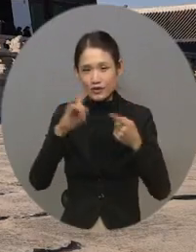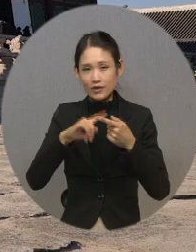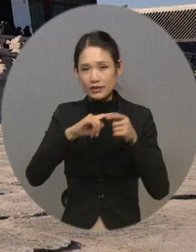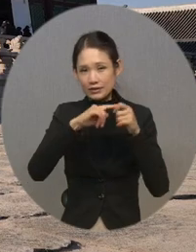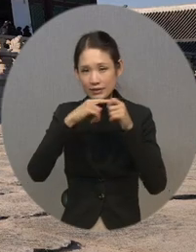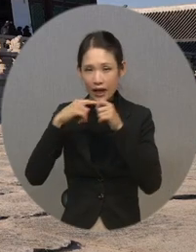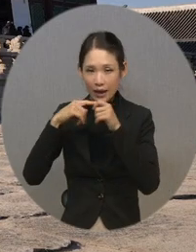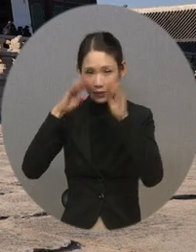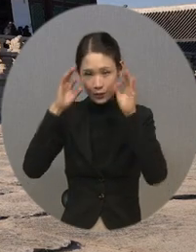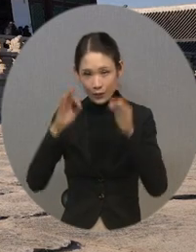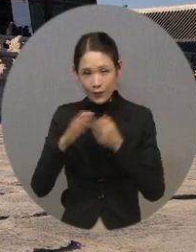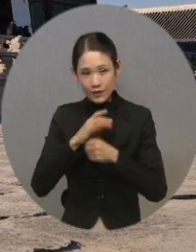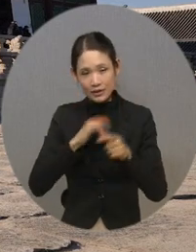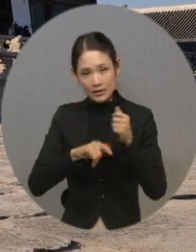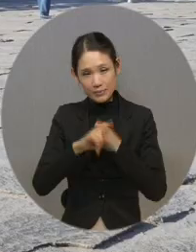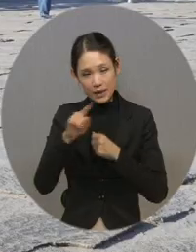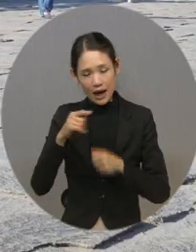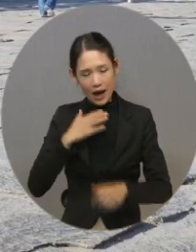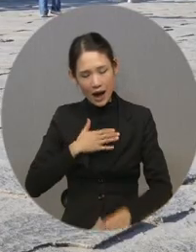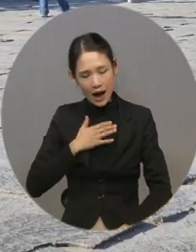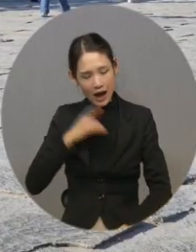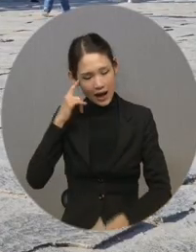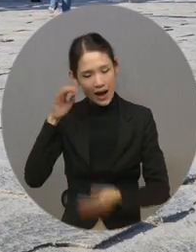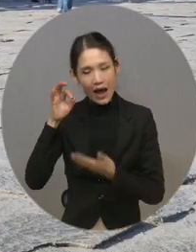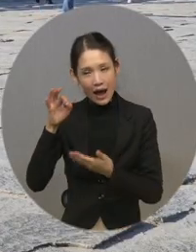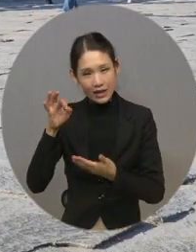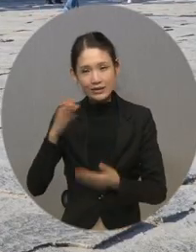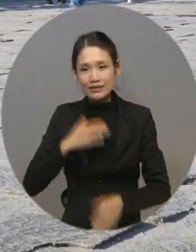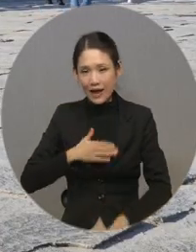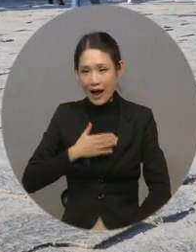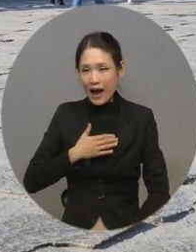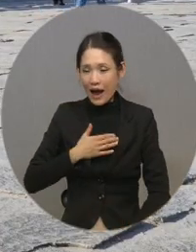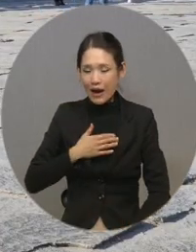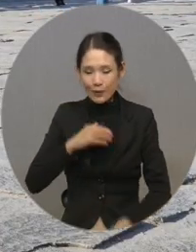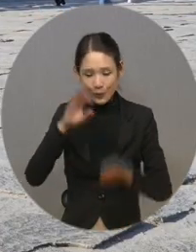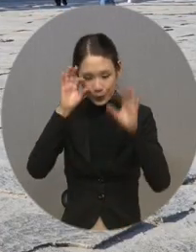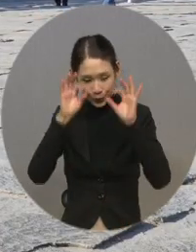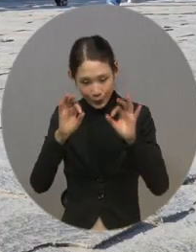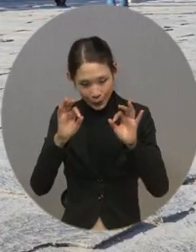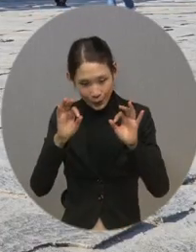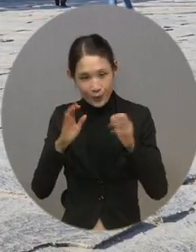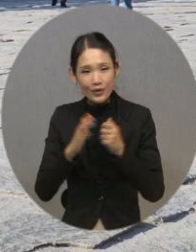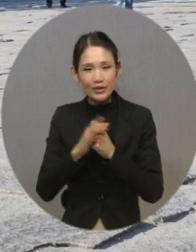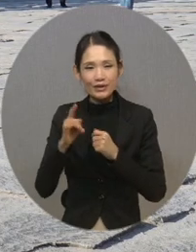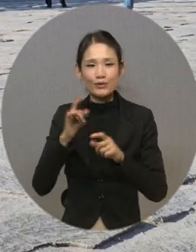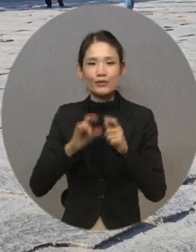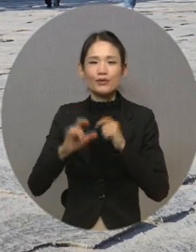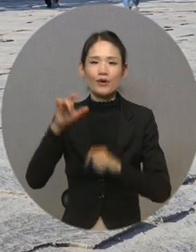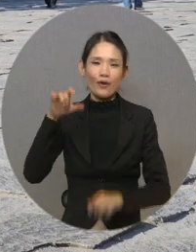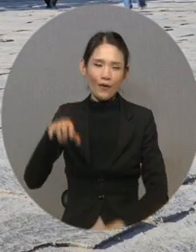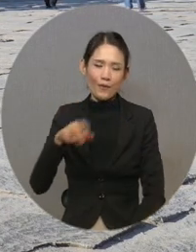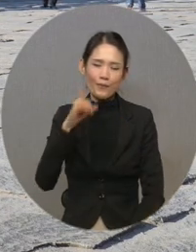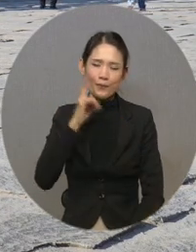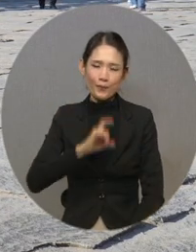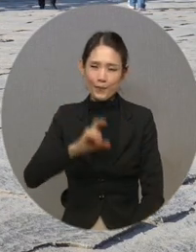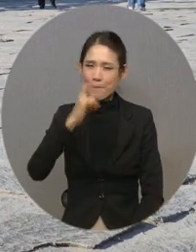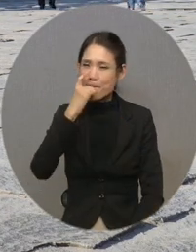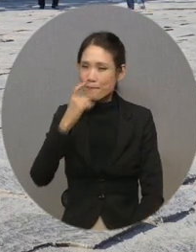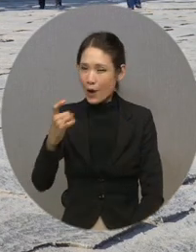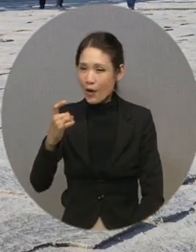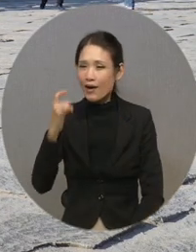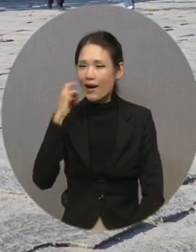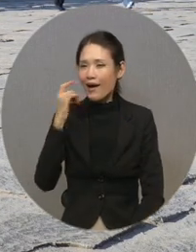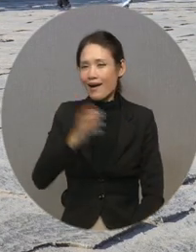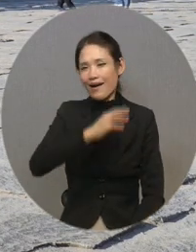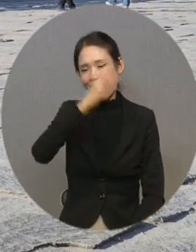보고 또 그 의미를 알고 가치를 알게 돼서 이곳이 더 멋있고 아름다운